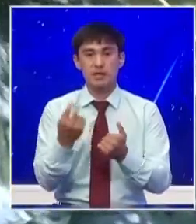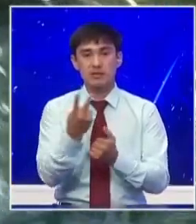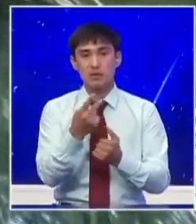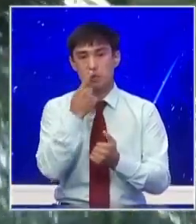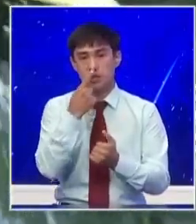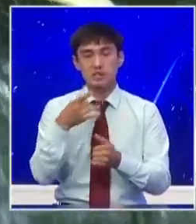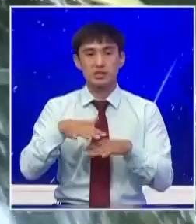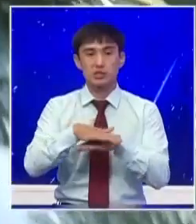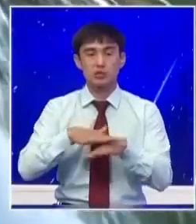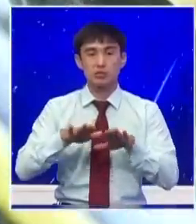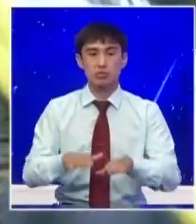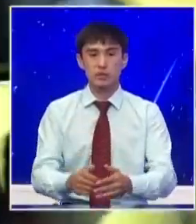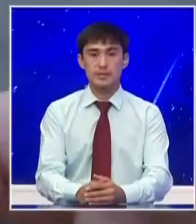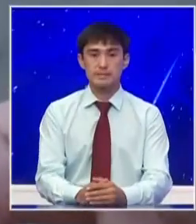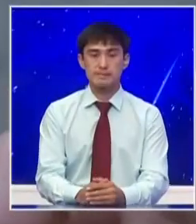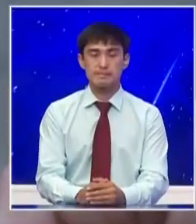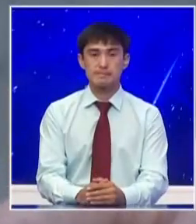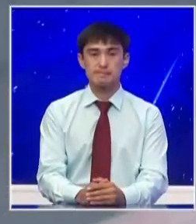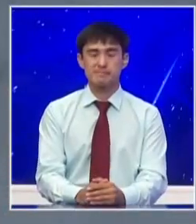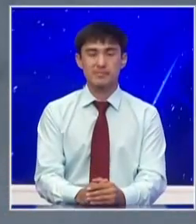в ближайших населенных пунктах.